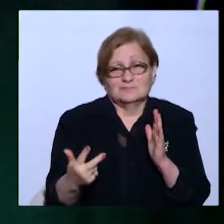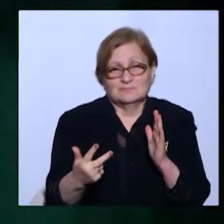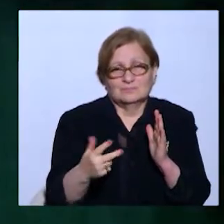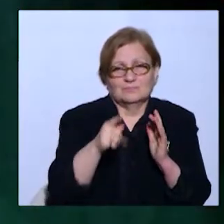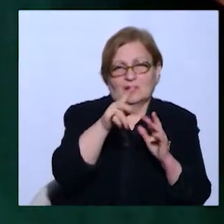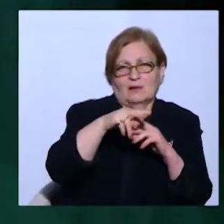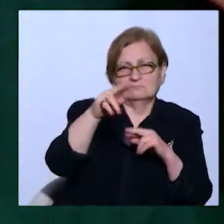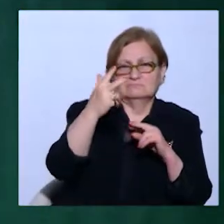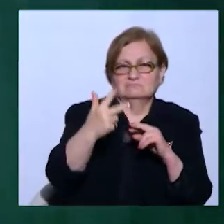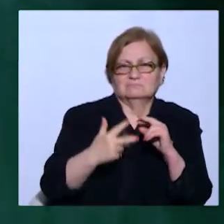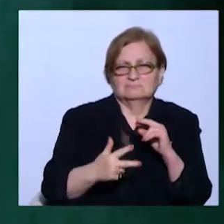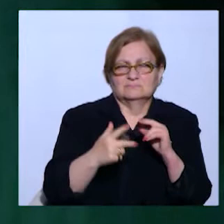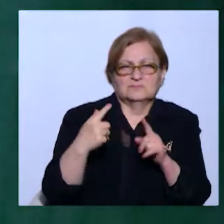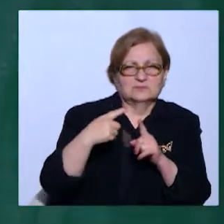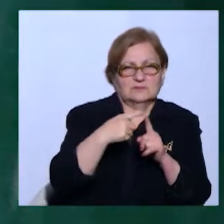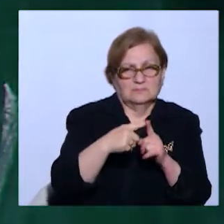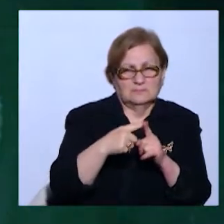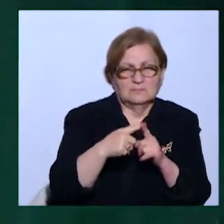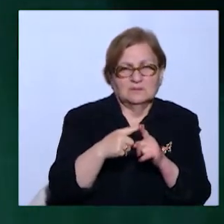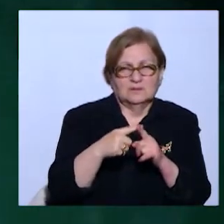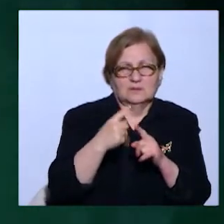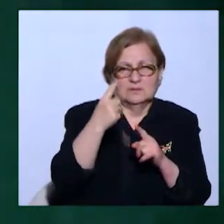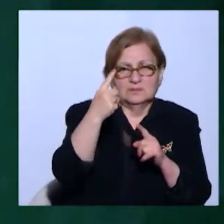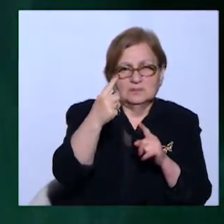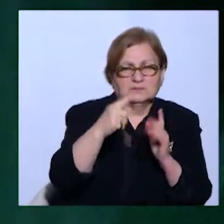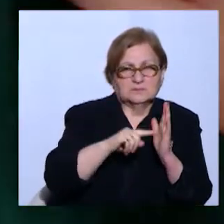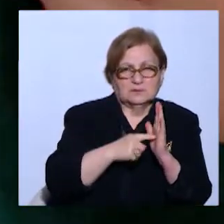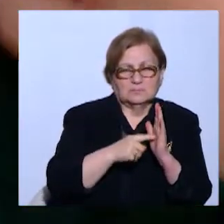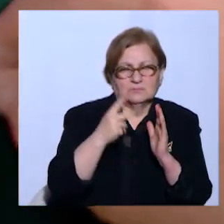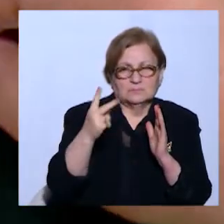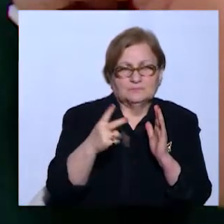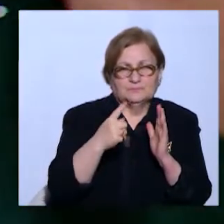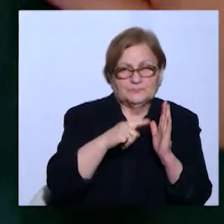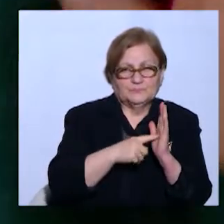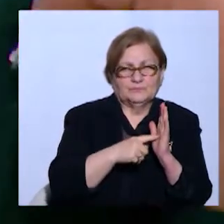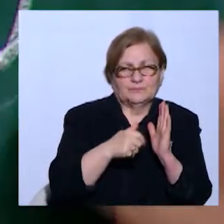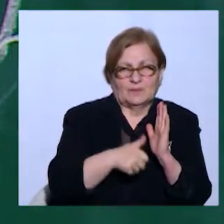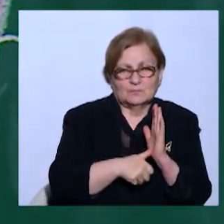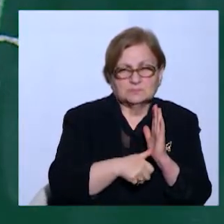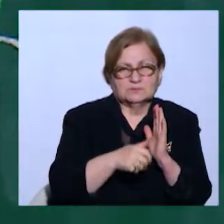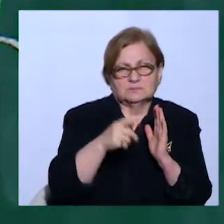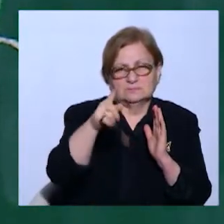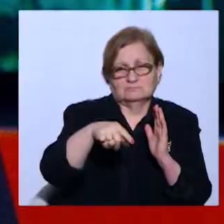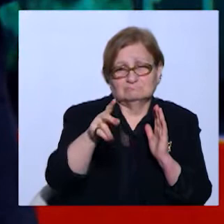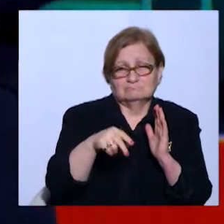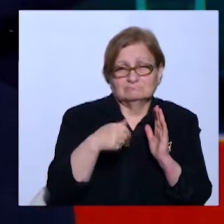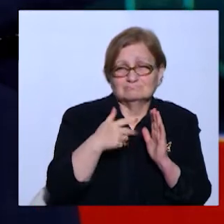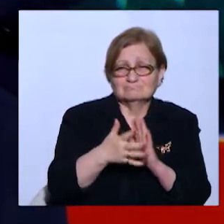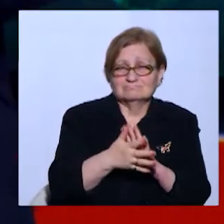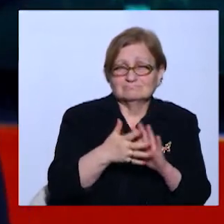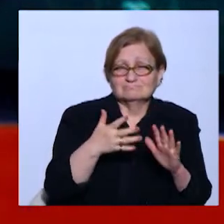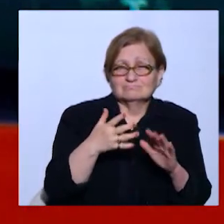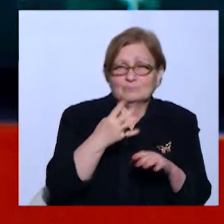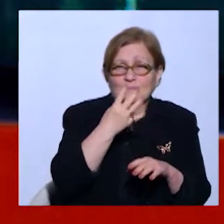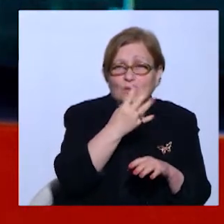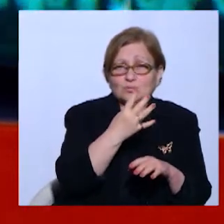გამემრავლებინა 3-ზე. და დამემატებინა აქ რა, 1 გამრავლებული 2-ზე და 6 გამრავლებული 2-ზე. მივხვდი, რომ 4-ის